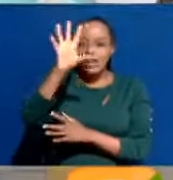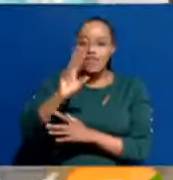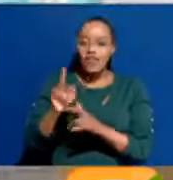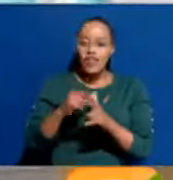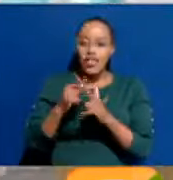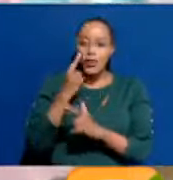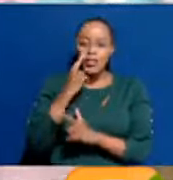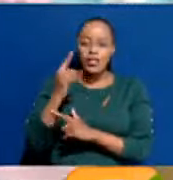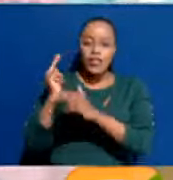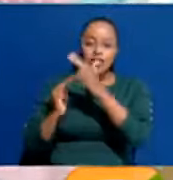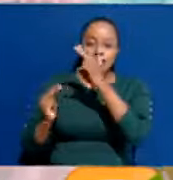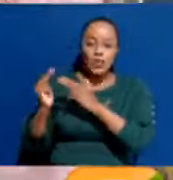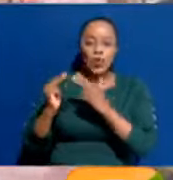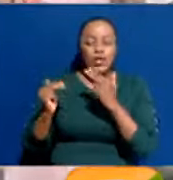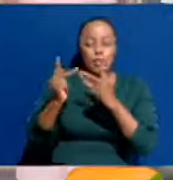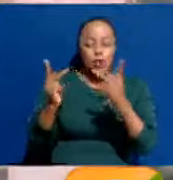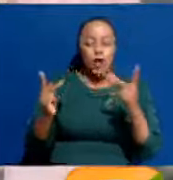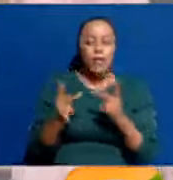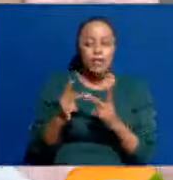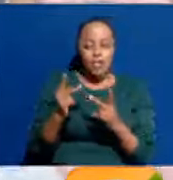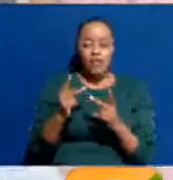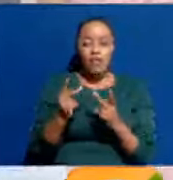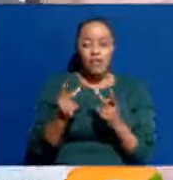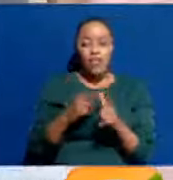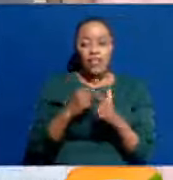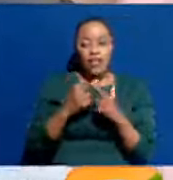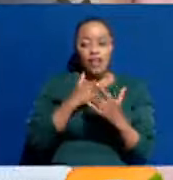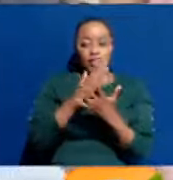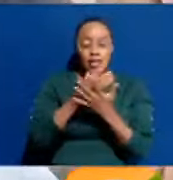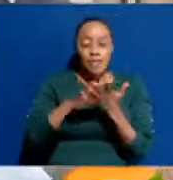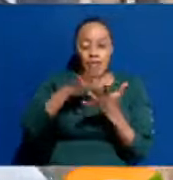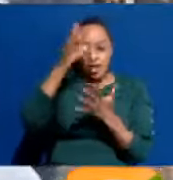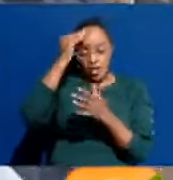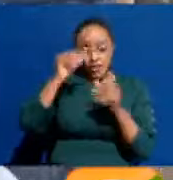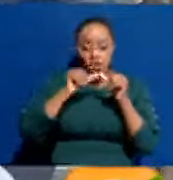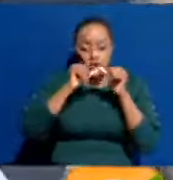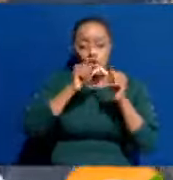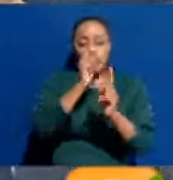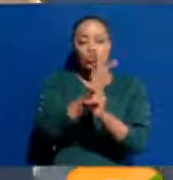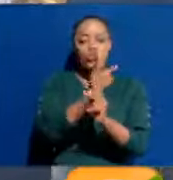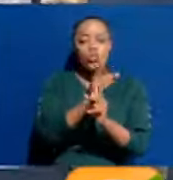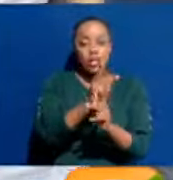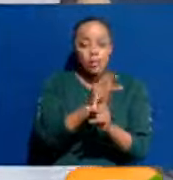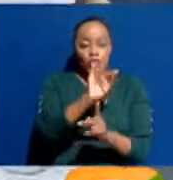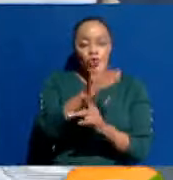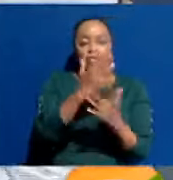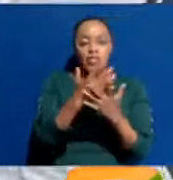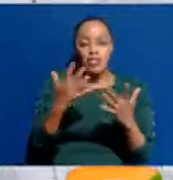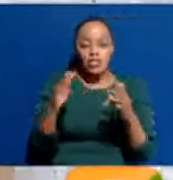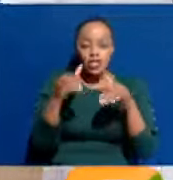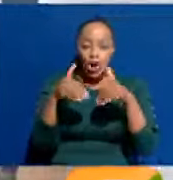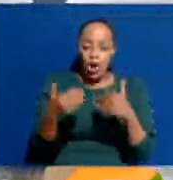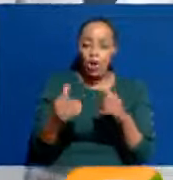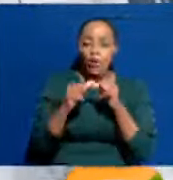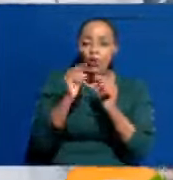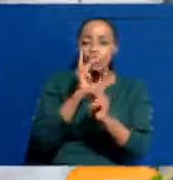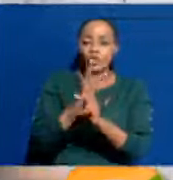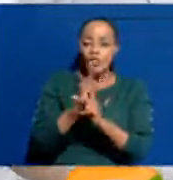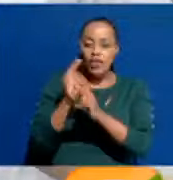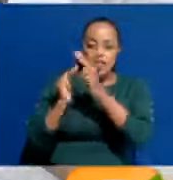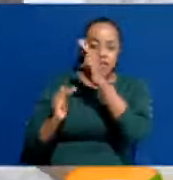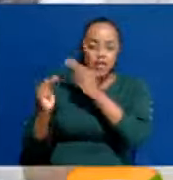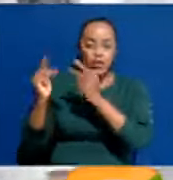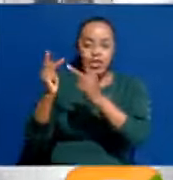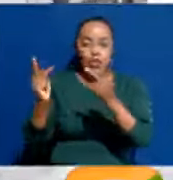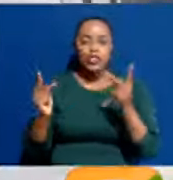hizi, tuna historical sites nyingi. Kwa nadhani kuna cha kujifunza kwamba tuendelee kuhifadhi vile vitu au tuendelee kuhifadhi vile historical